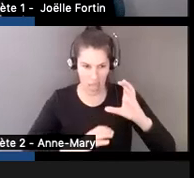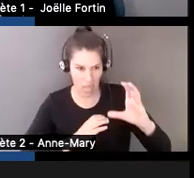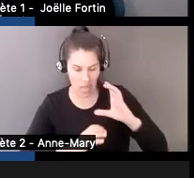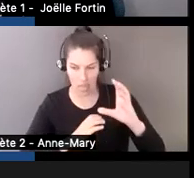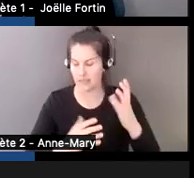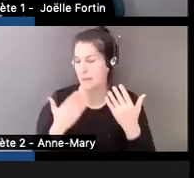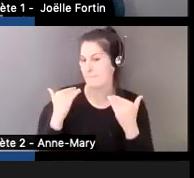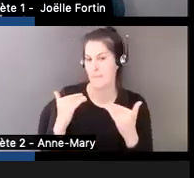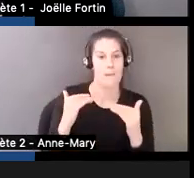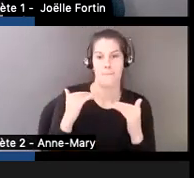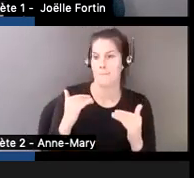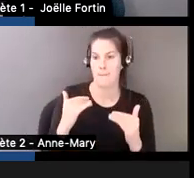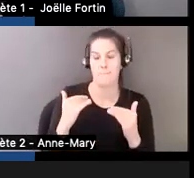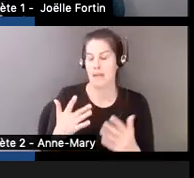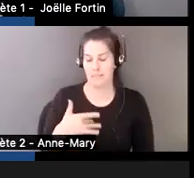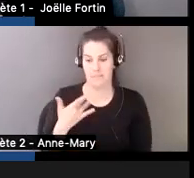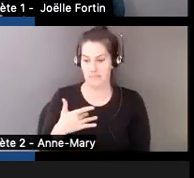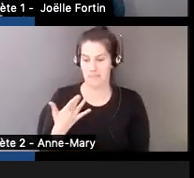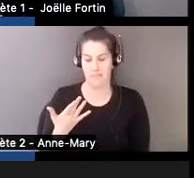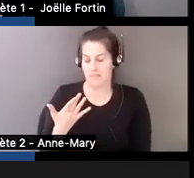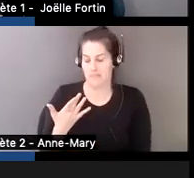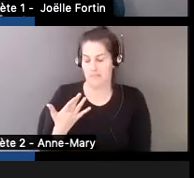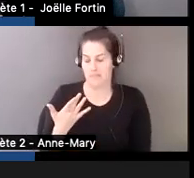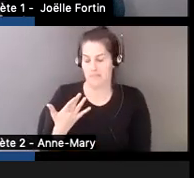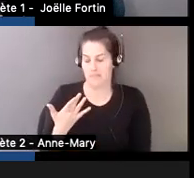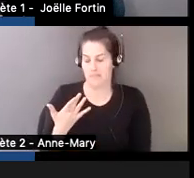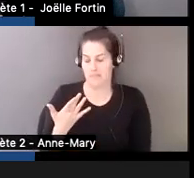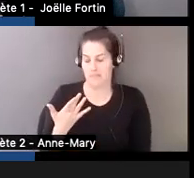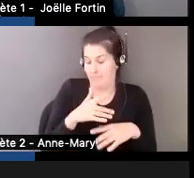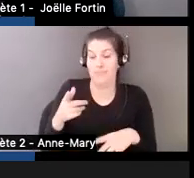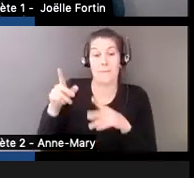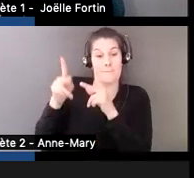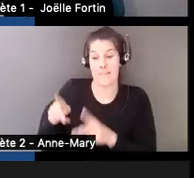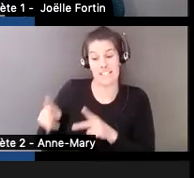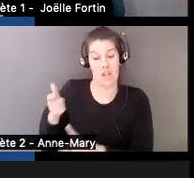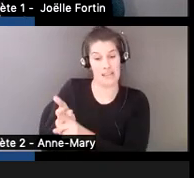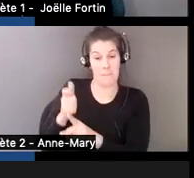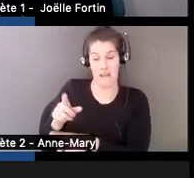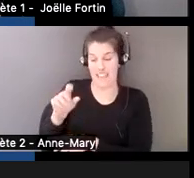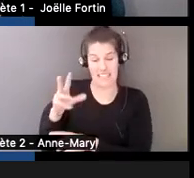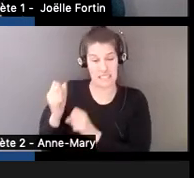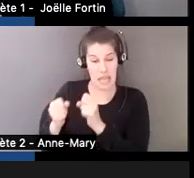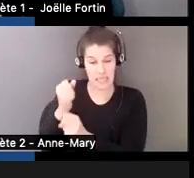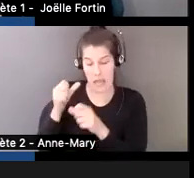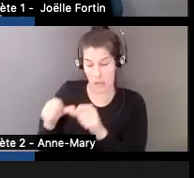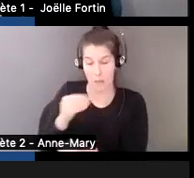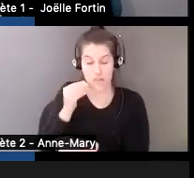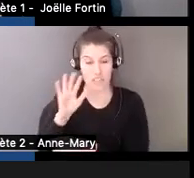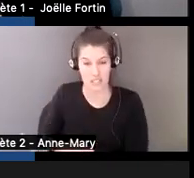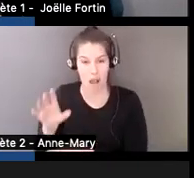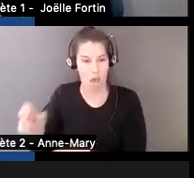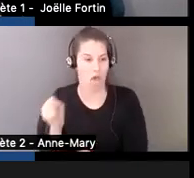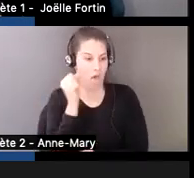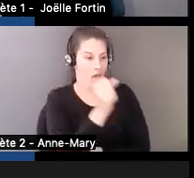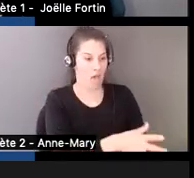C'est le même principe. Vous avez une personne qui a vécu 25 ans chez elle, elle est déracinée, elle est placée dans